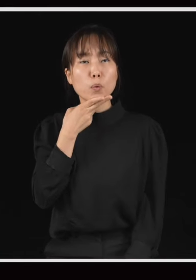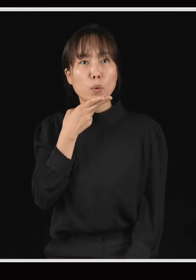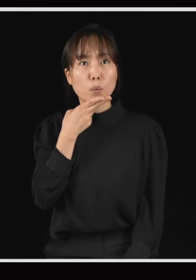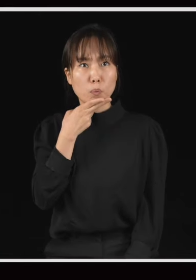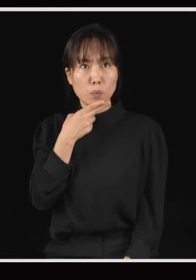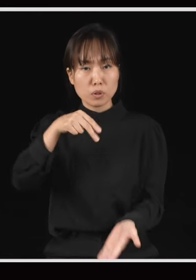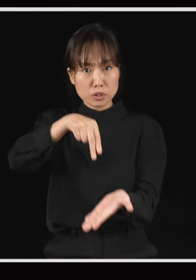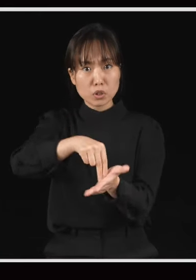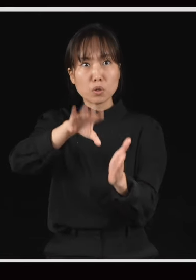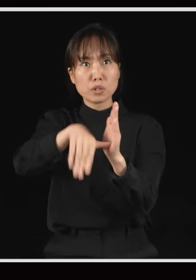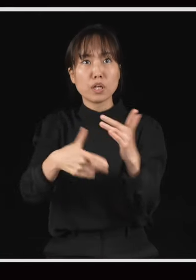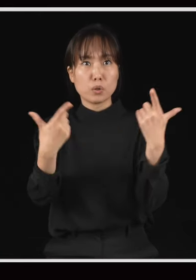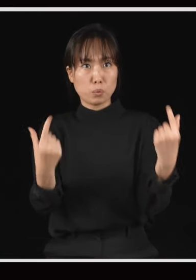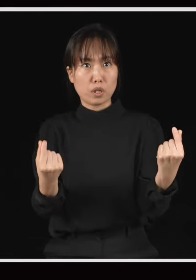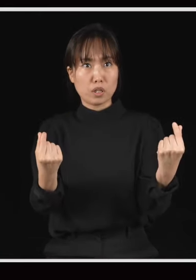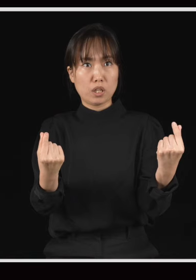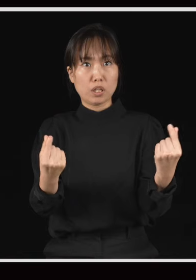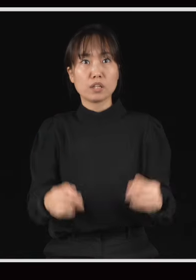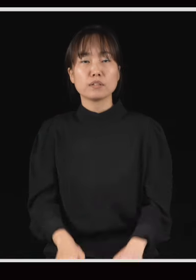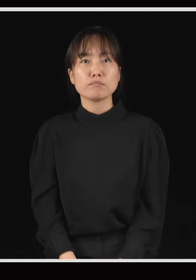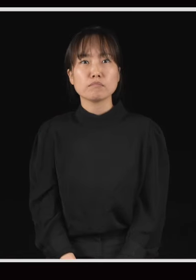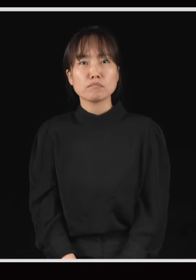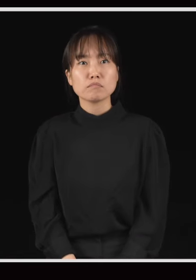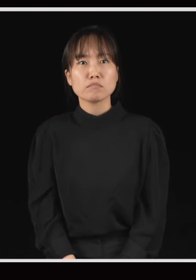쳐들고 이렇게 서려고 노력하죠.